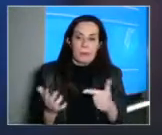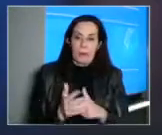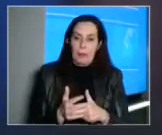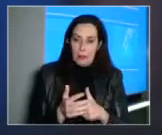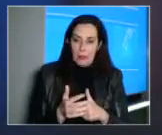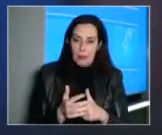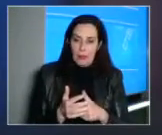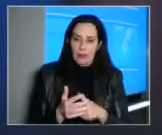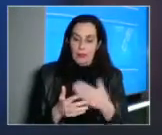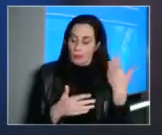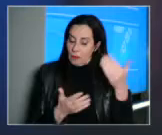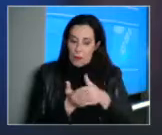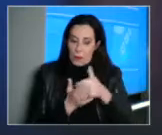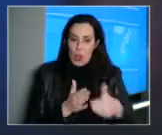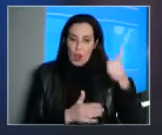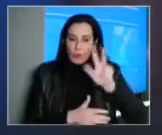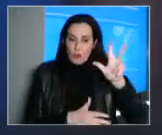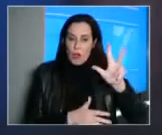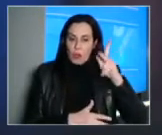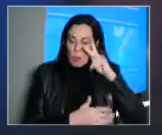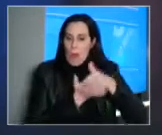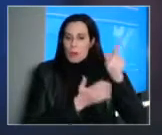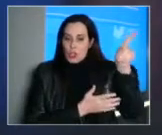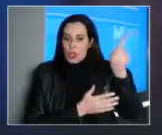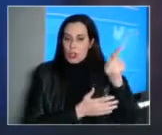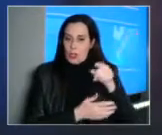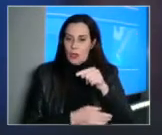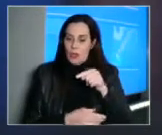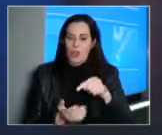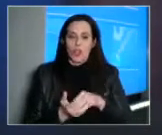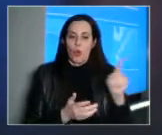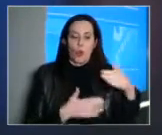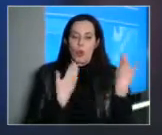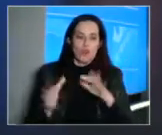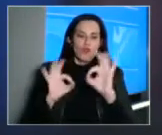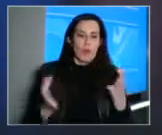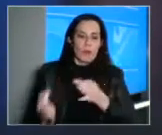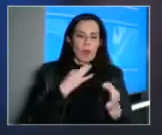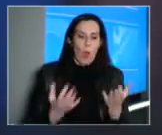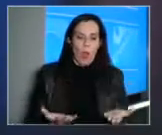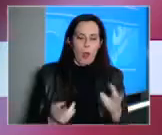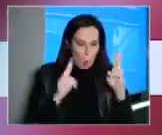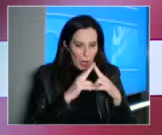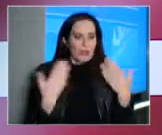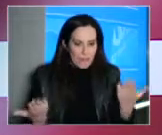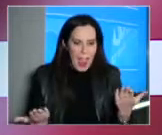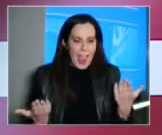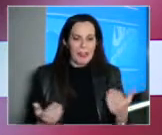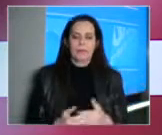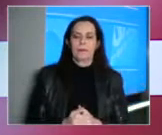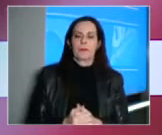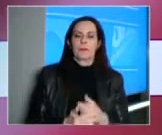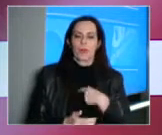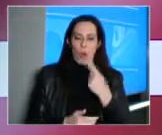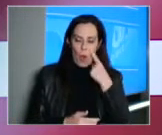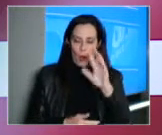בלגיטימציה לרודן רוצח, בלי שאותו רודן רוצח נותן שום דבר בתמורה. זהו. בסופו של דבר אנחנו